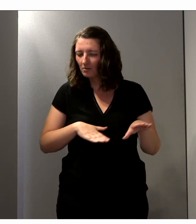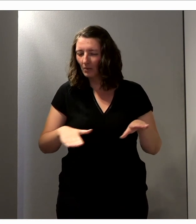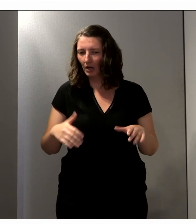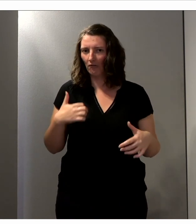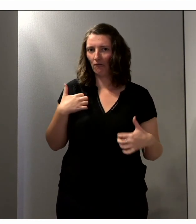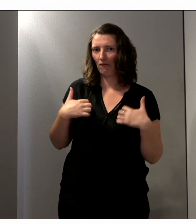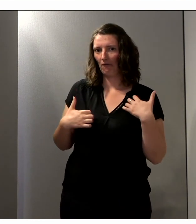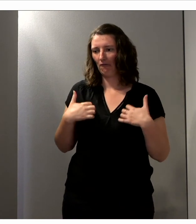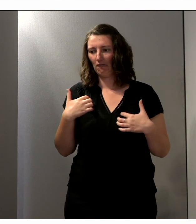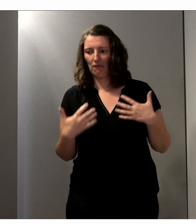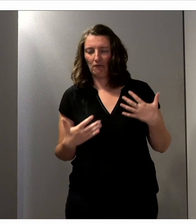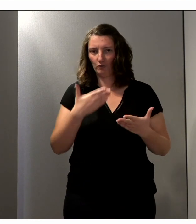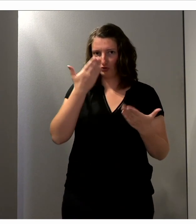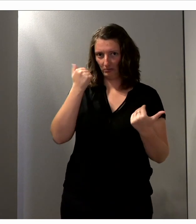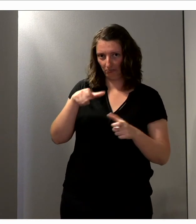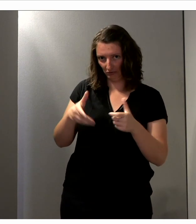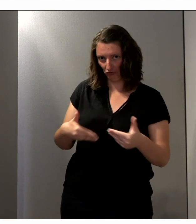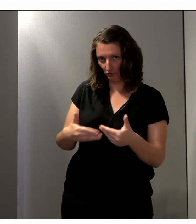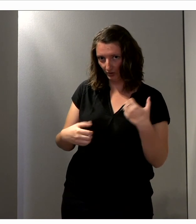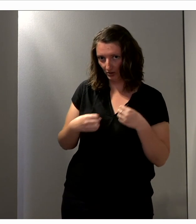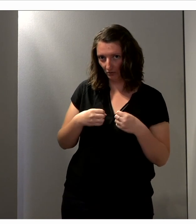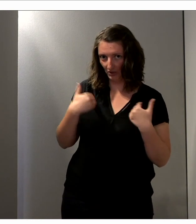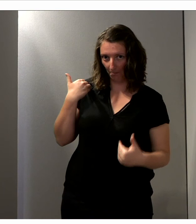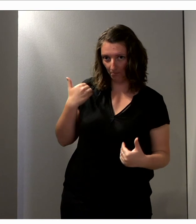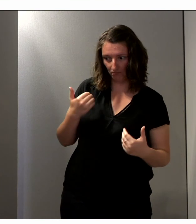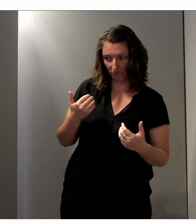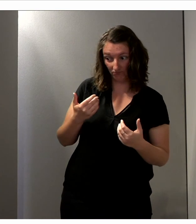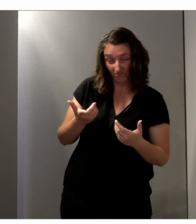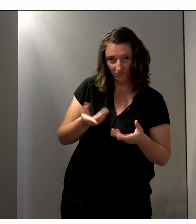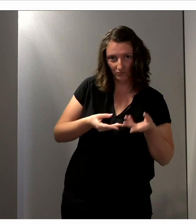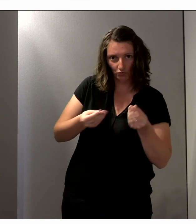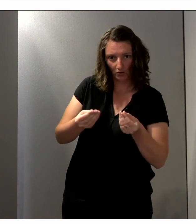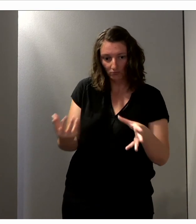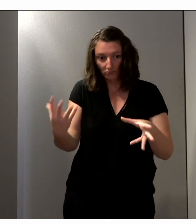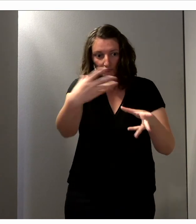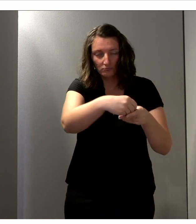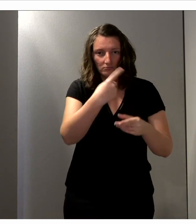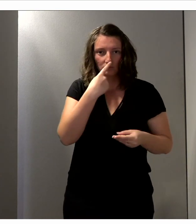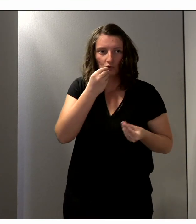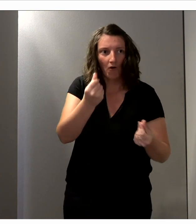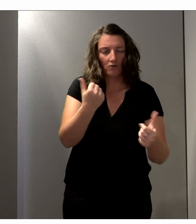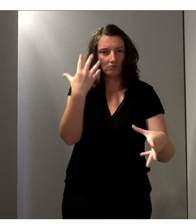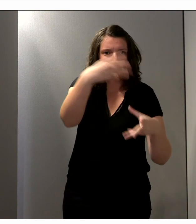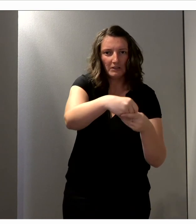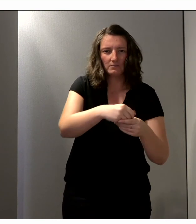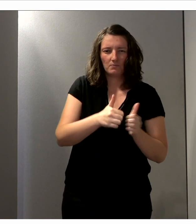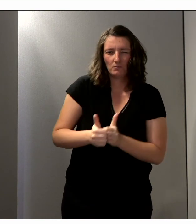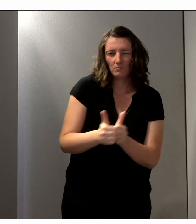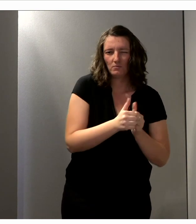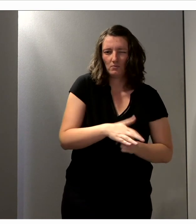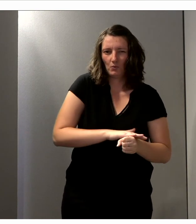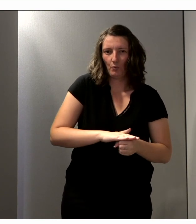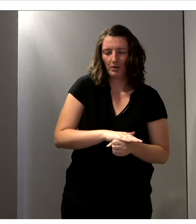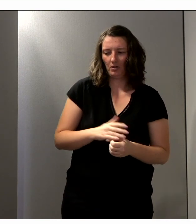capacité à développer pour les personnes en situation de handicap ce sentiment d'appartenance réel à un collectif de travail,